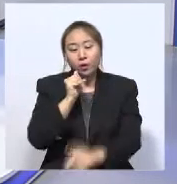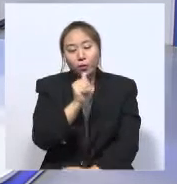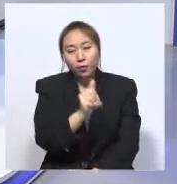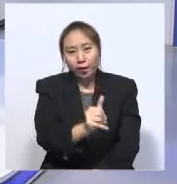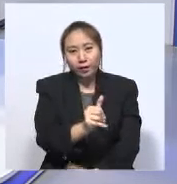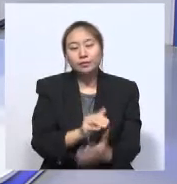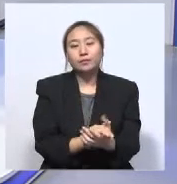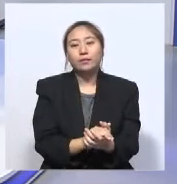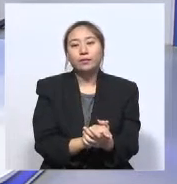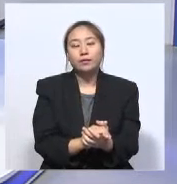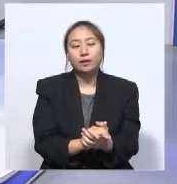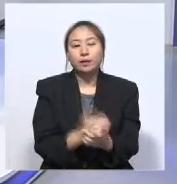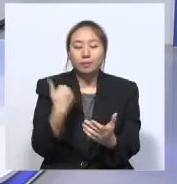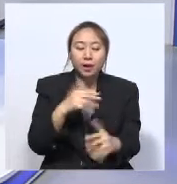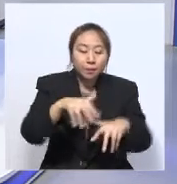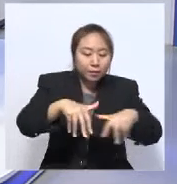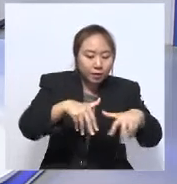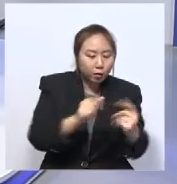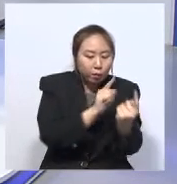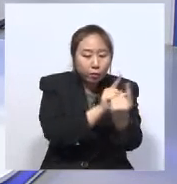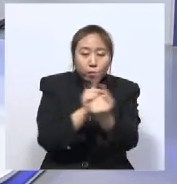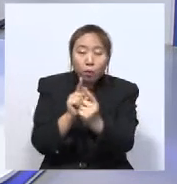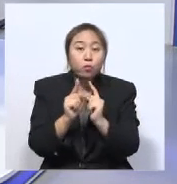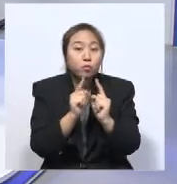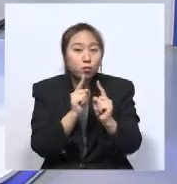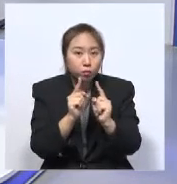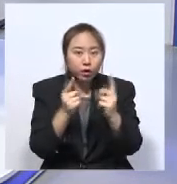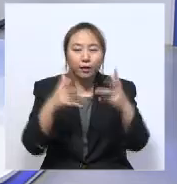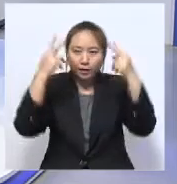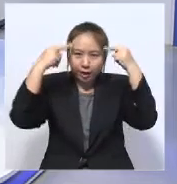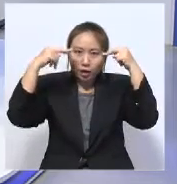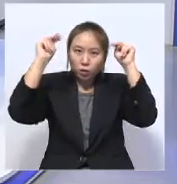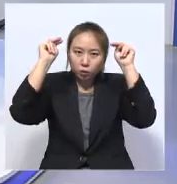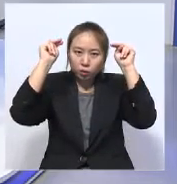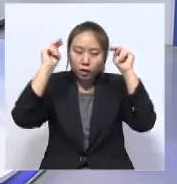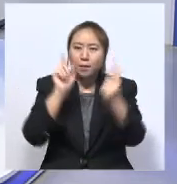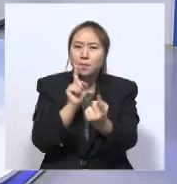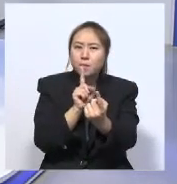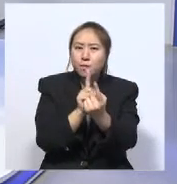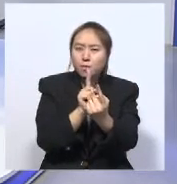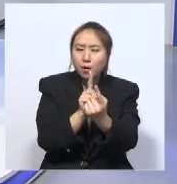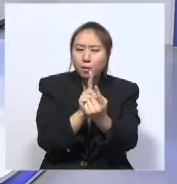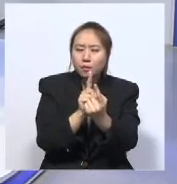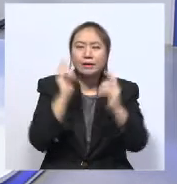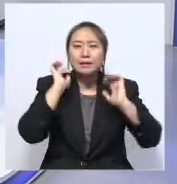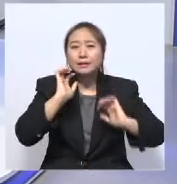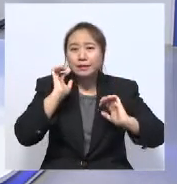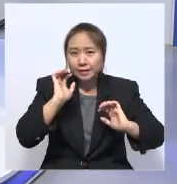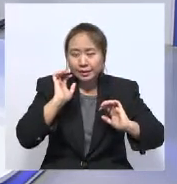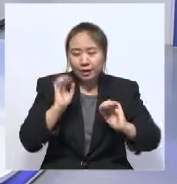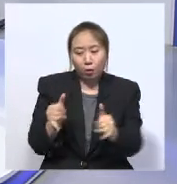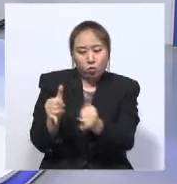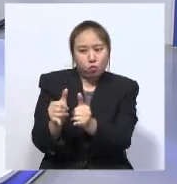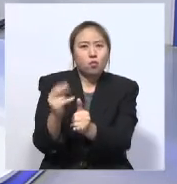ค่ะนอกจากที่จะมีการพบปะพูดคุยกับประชาชนแล้วนะคะนายกรัฐมนตรียังได้พบกับเจ้าลิงอุลังอุตังคู่หนึ่ง